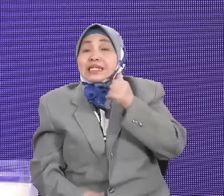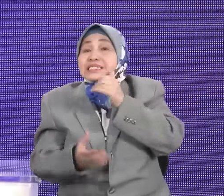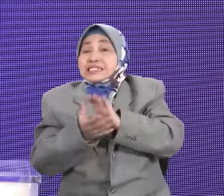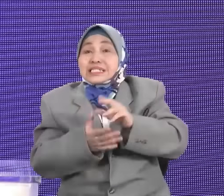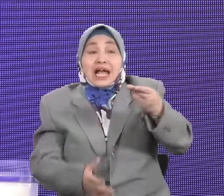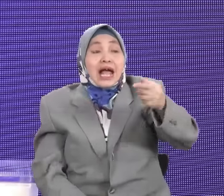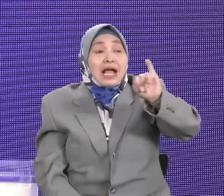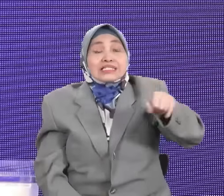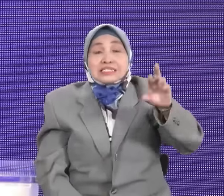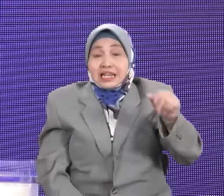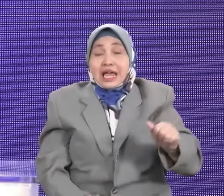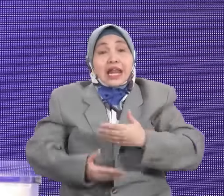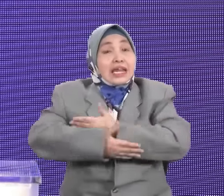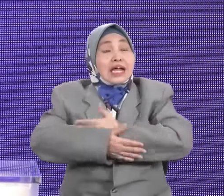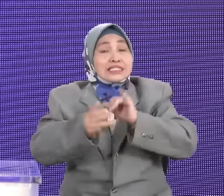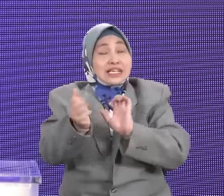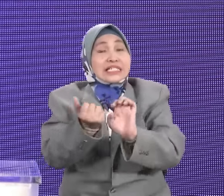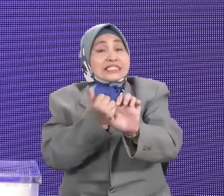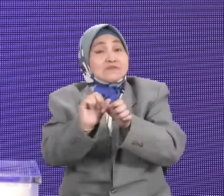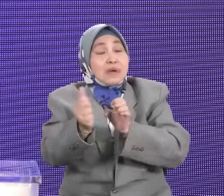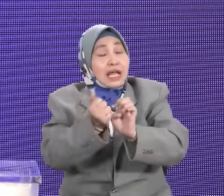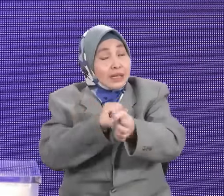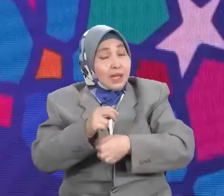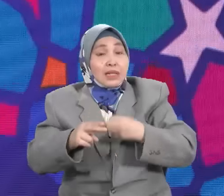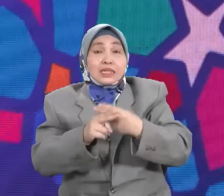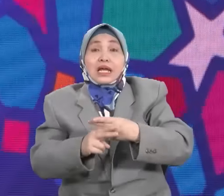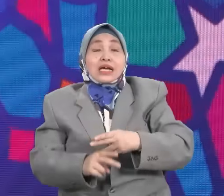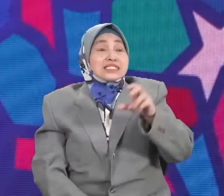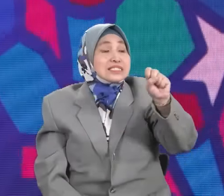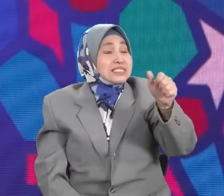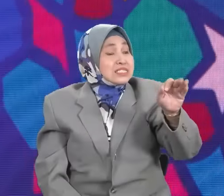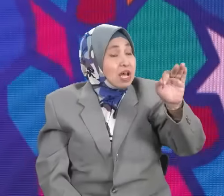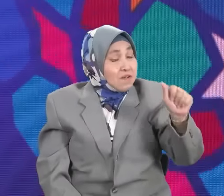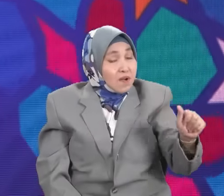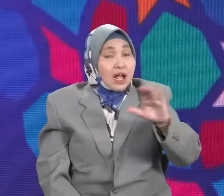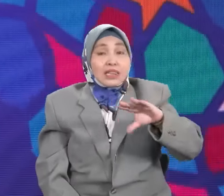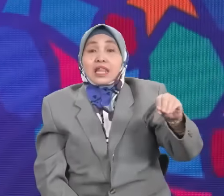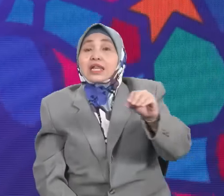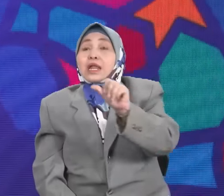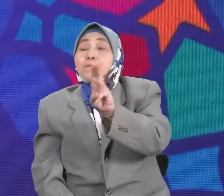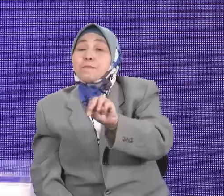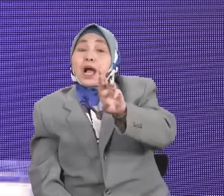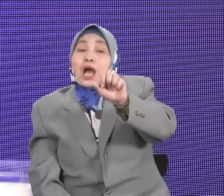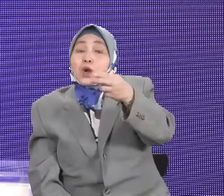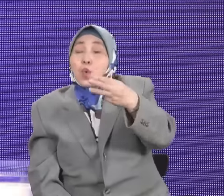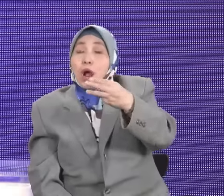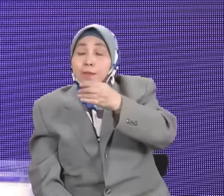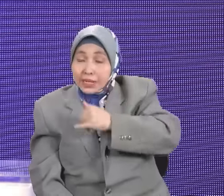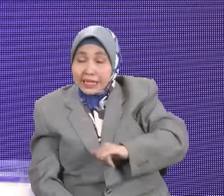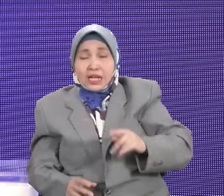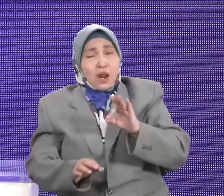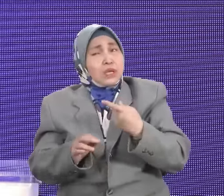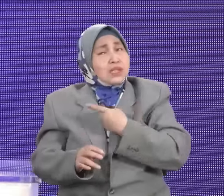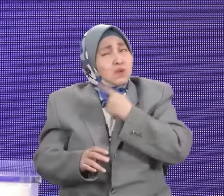anaknya Ismail pada satu tempat yang bernama safahul Marwah terus Allah bawakan contoh itu agar bagi kita kalau kita